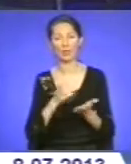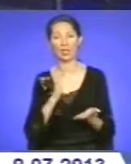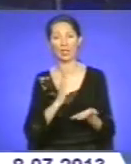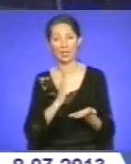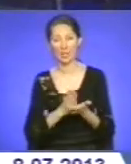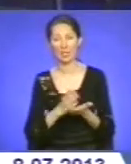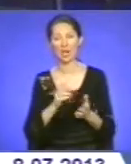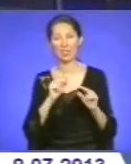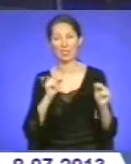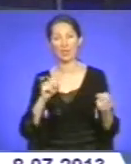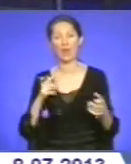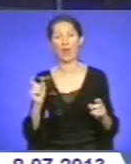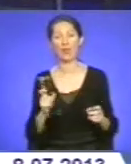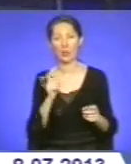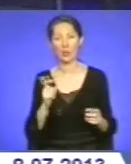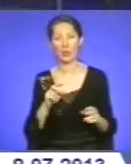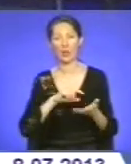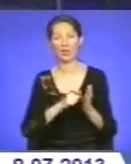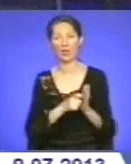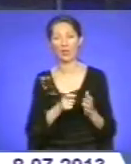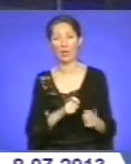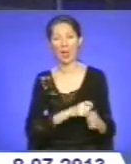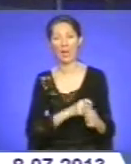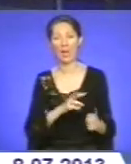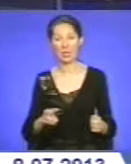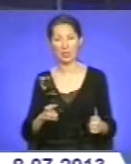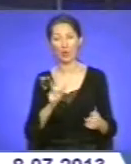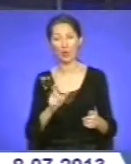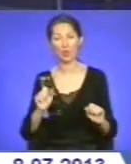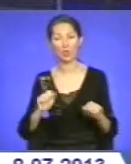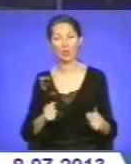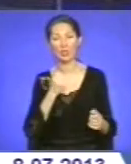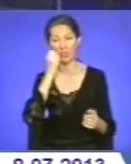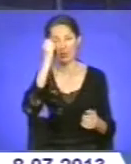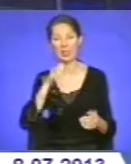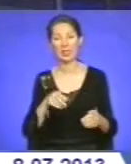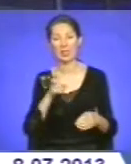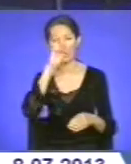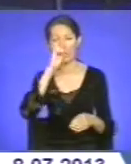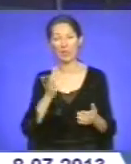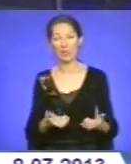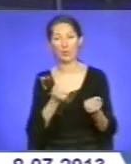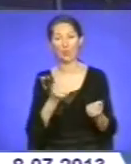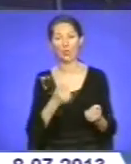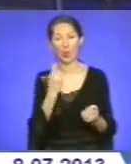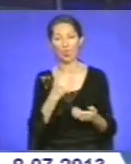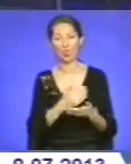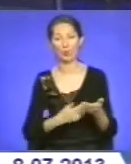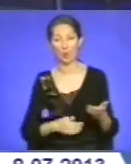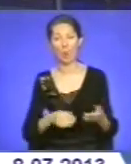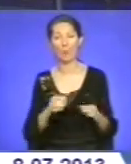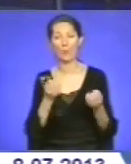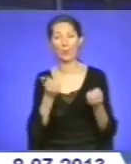власниками квадратних метрів люди змогли завдяки державній підтримці. А точніше, одні з програм доступного житла 70 на 30. Це